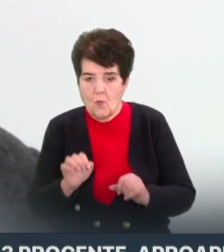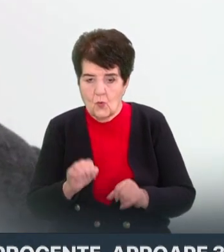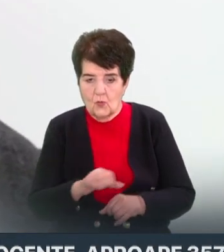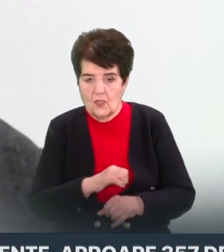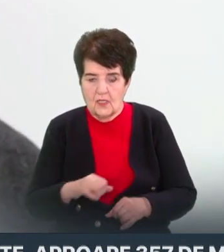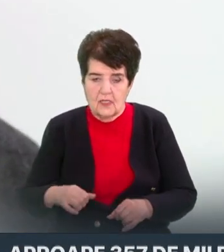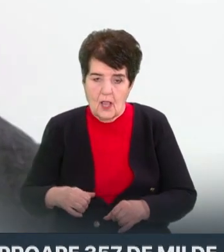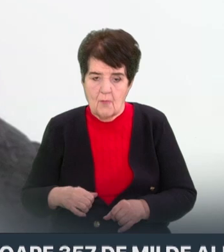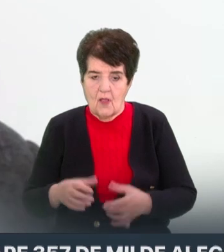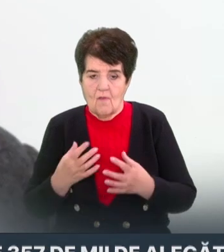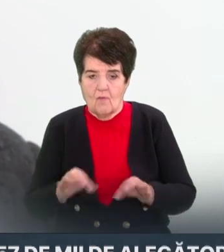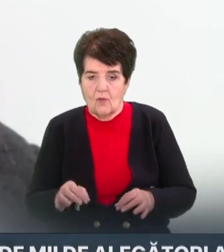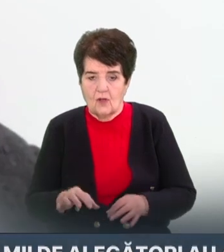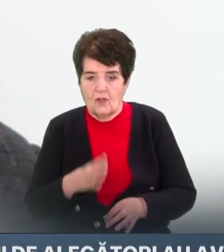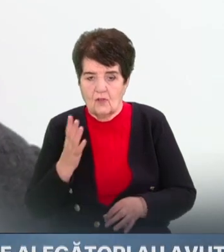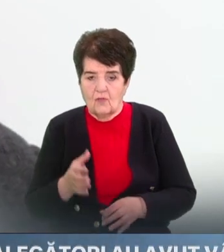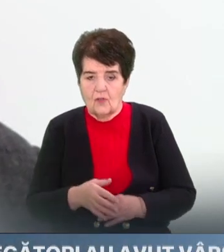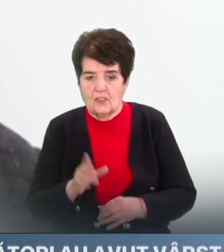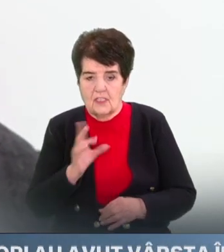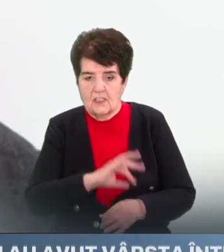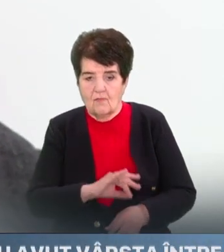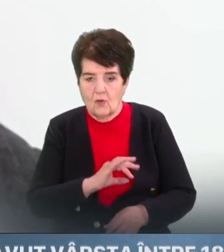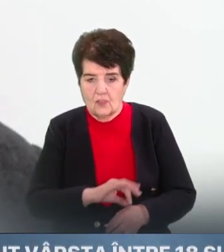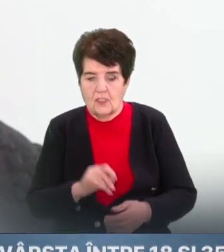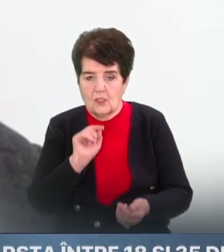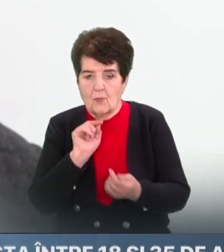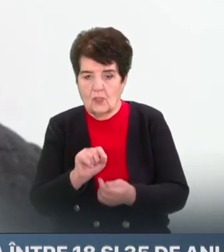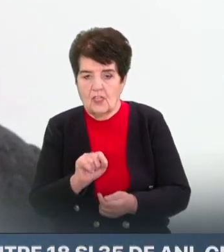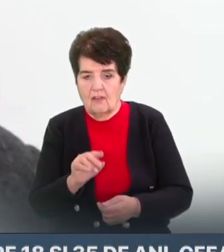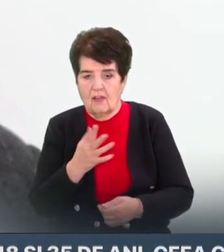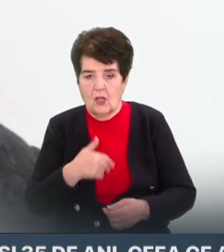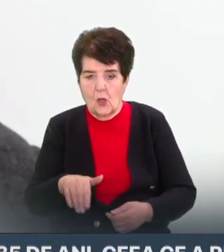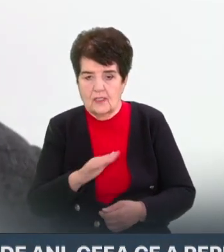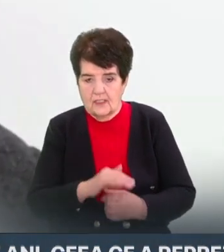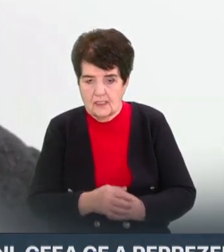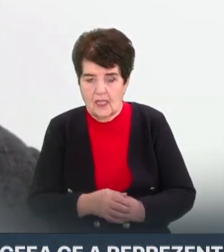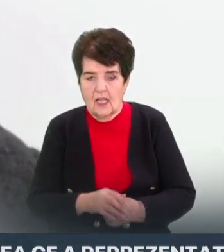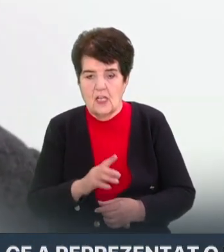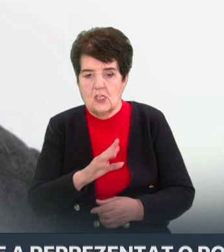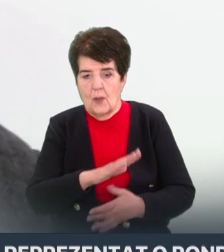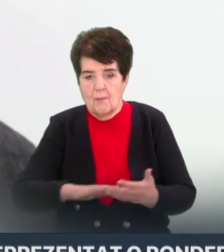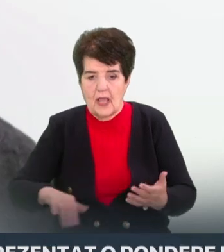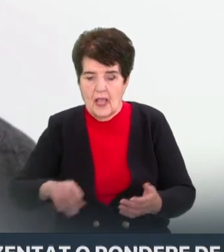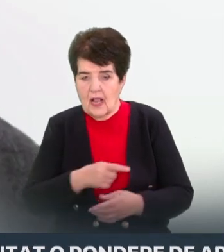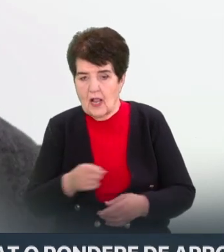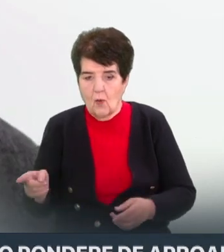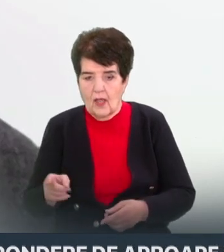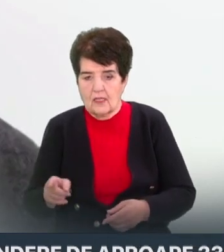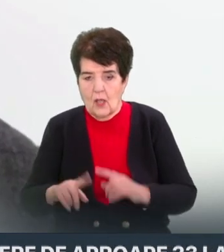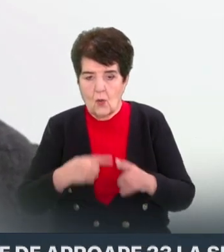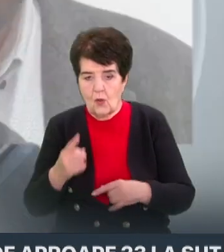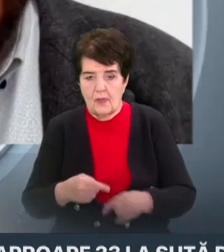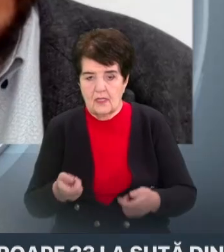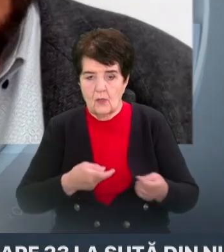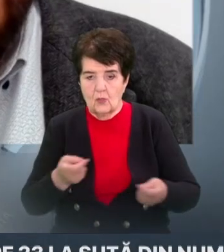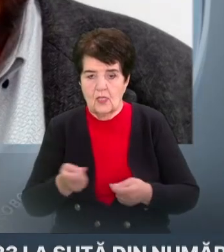samavolnic prin care credința noastră ortodoxă este folosită împotriva noastră și pentru perioada următoare autoritățile ar putea să studieze